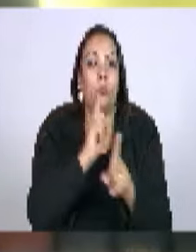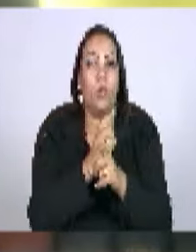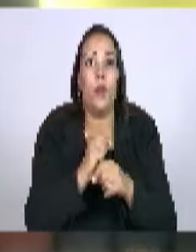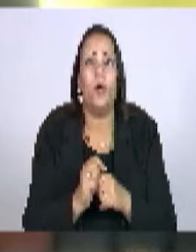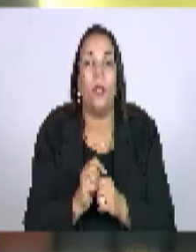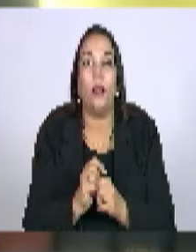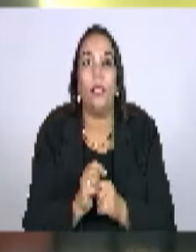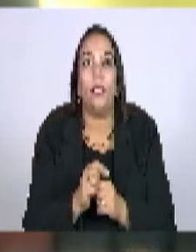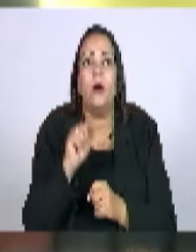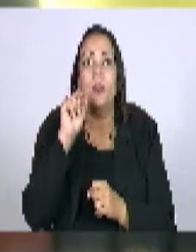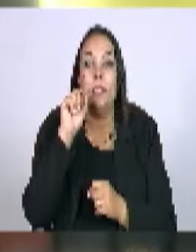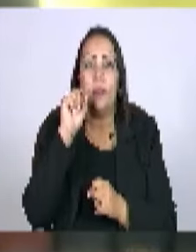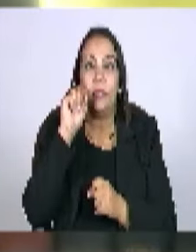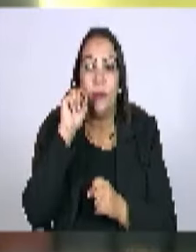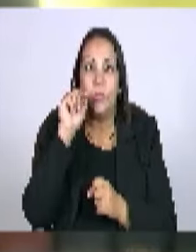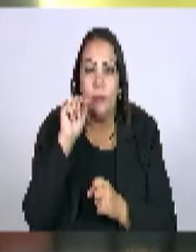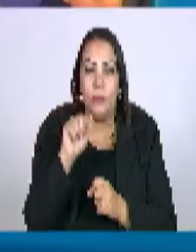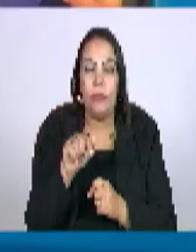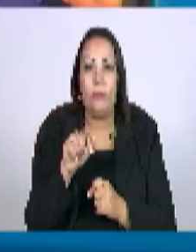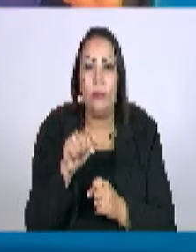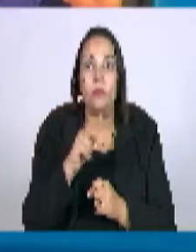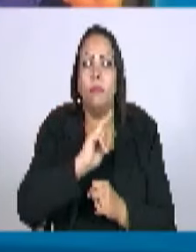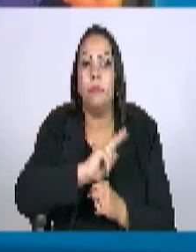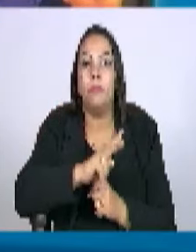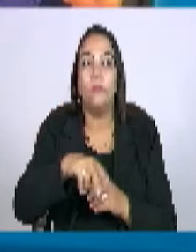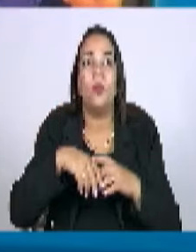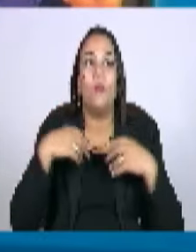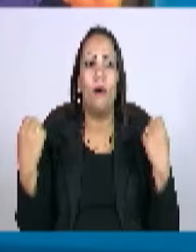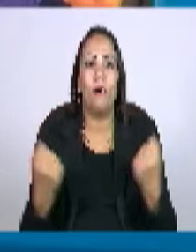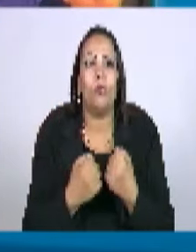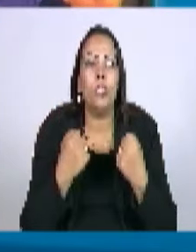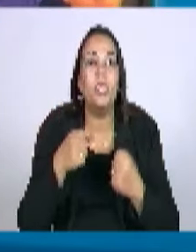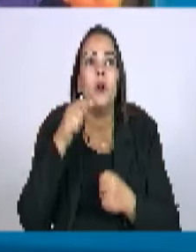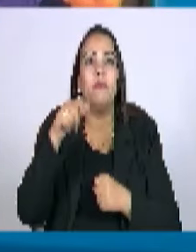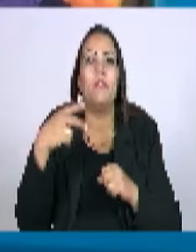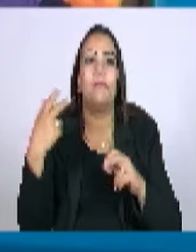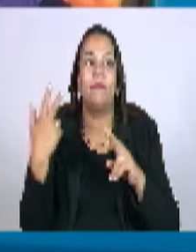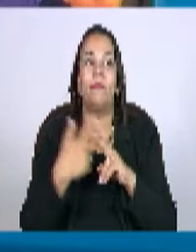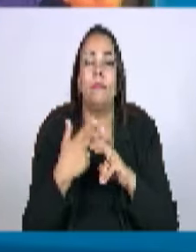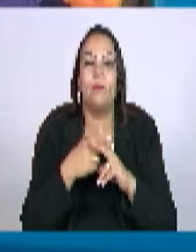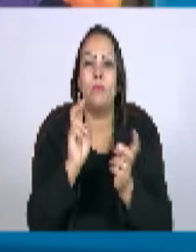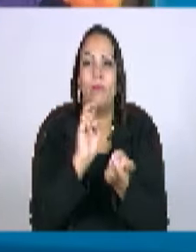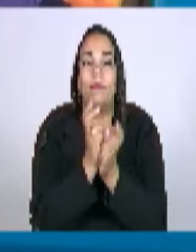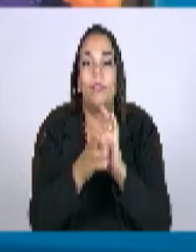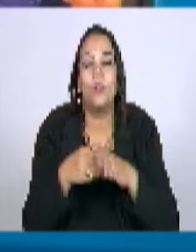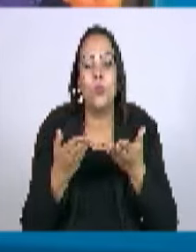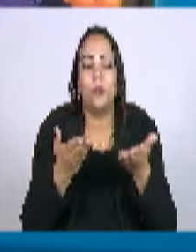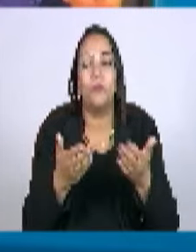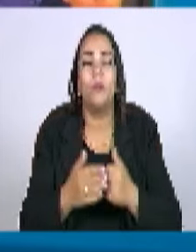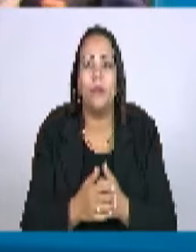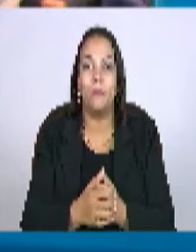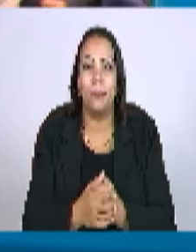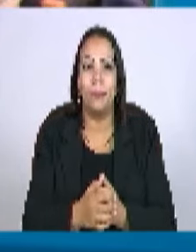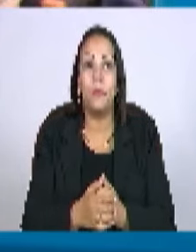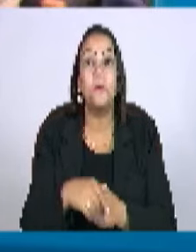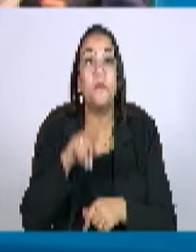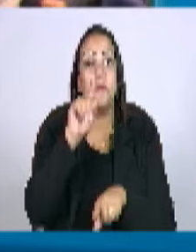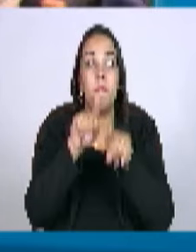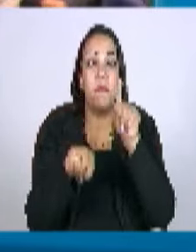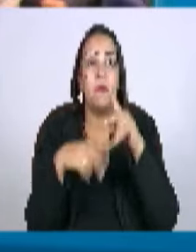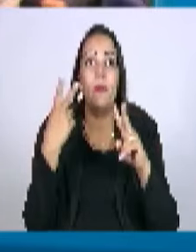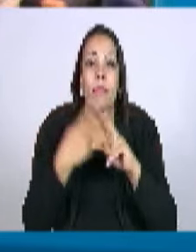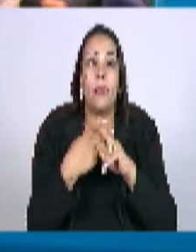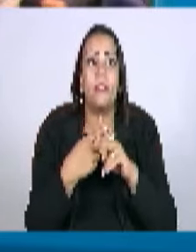ا في عده انشطه في ناس بتعرض حاجات ا في ناس